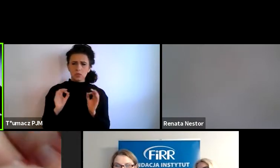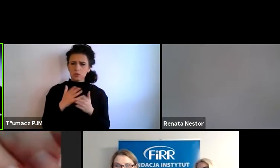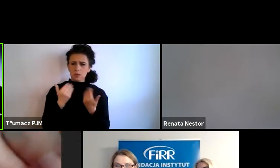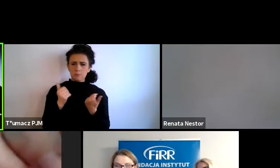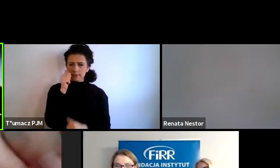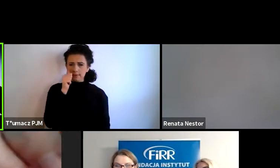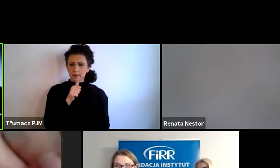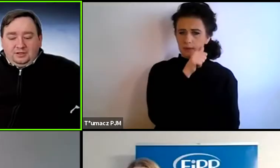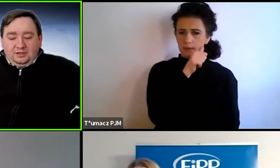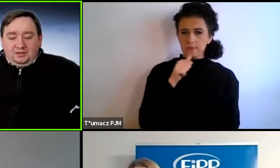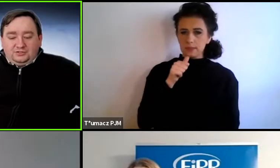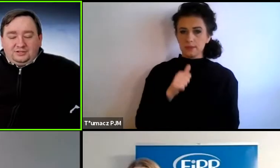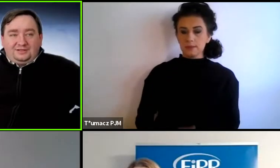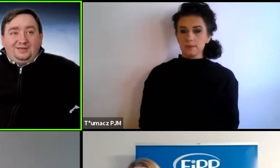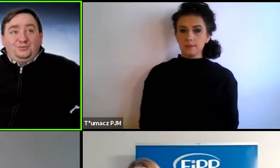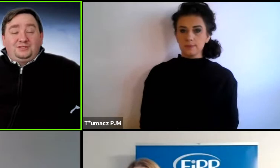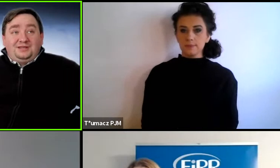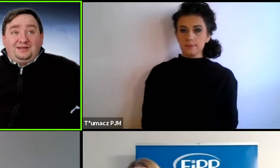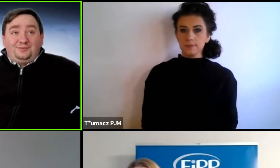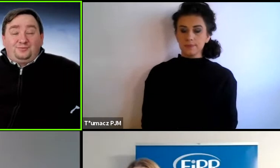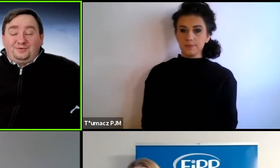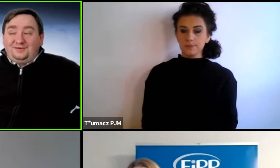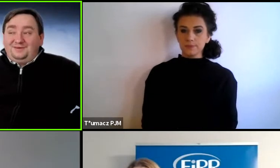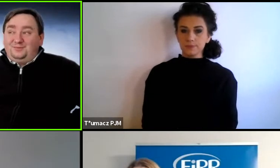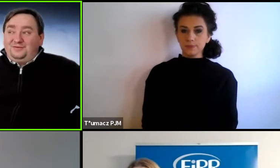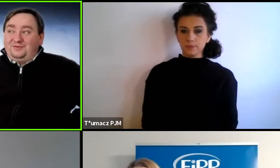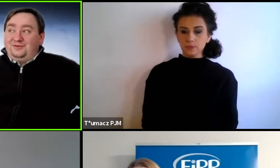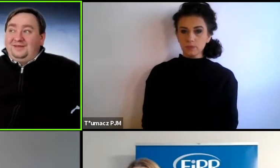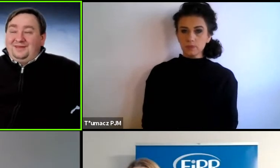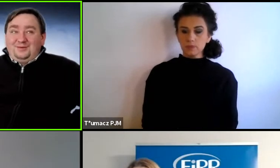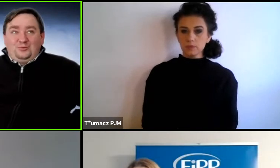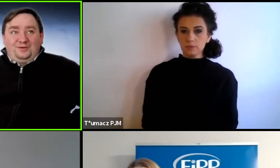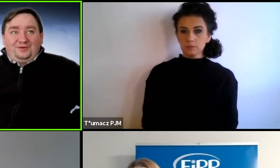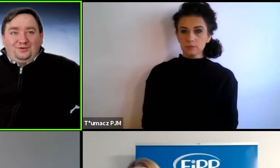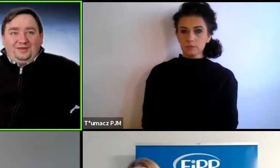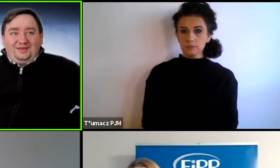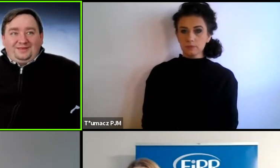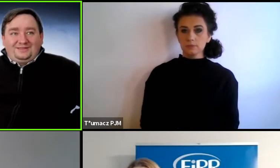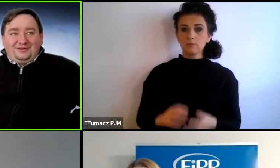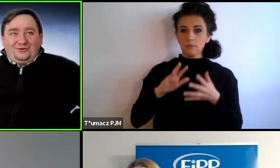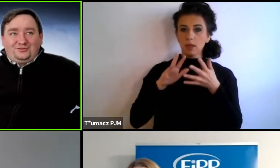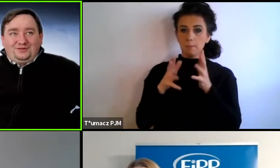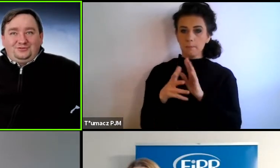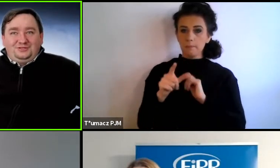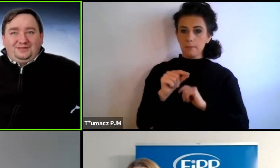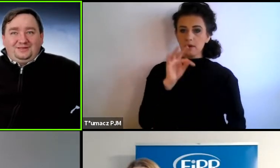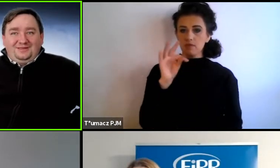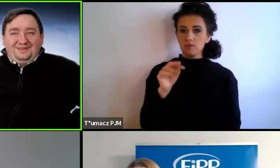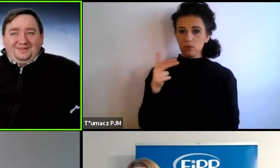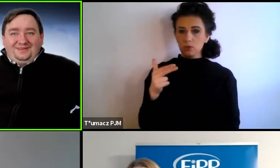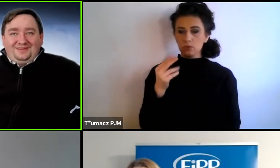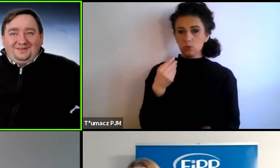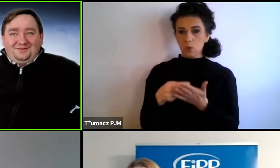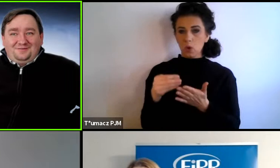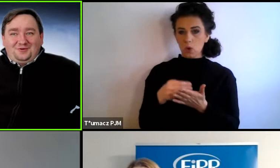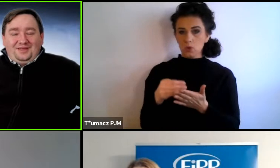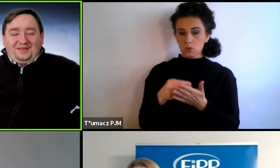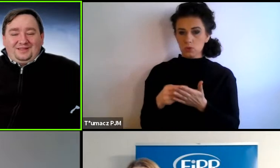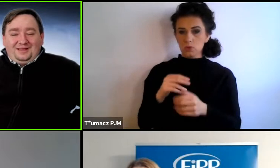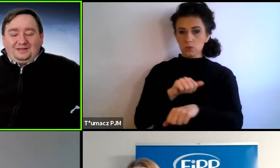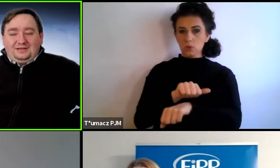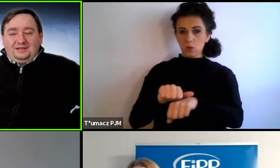jest żadna tajemnica. PFRON publikuje, jaki jest koszt godziny